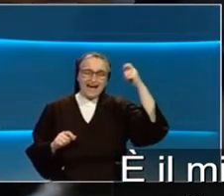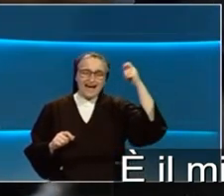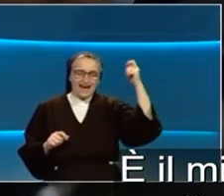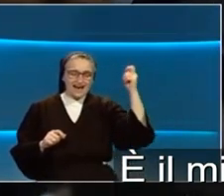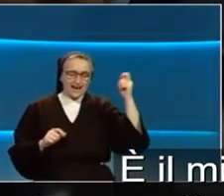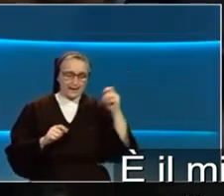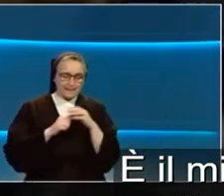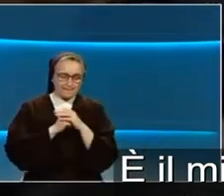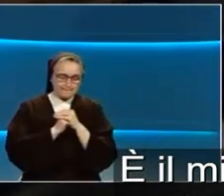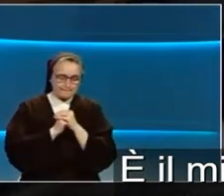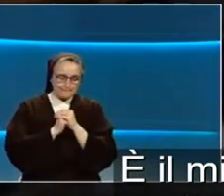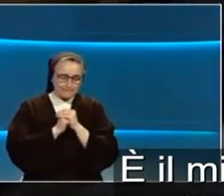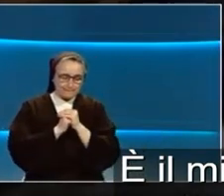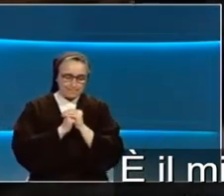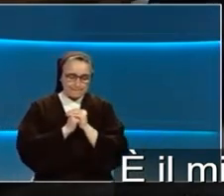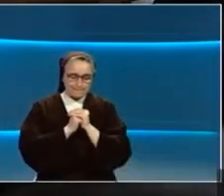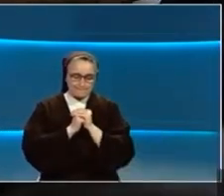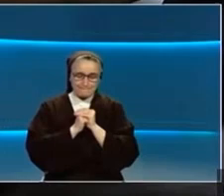magnificatus